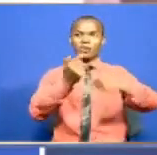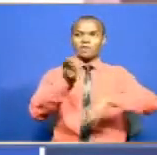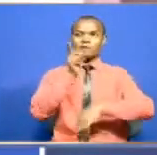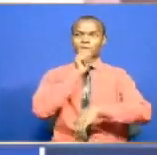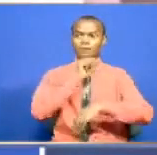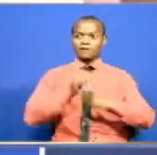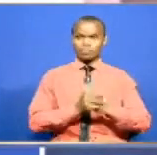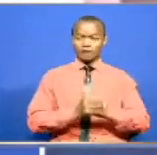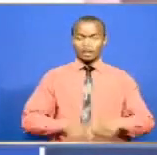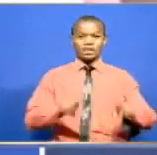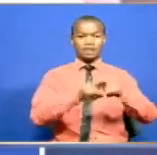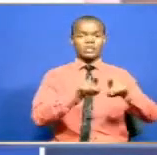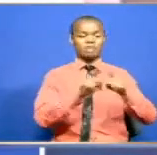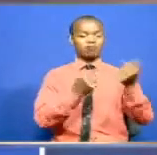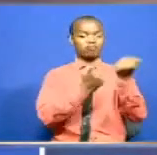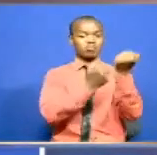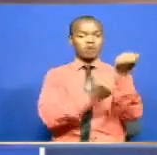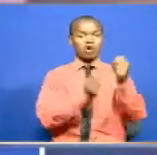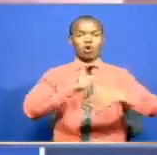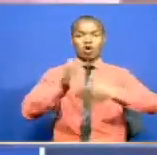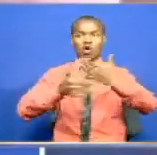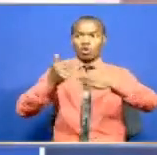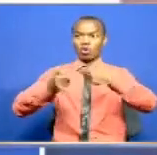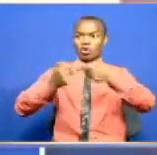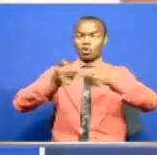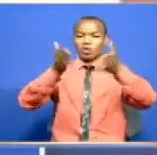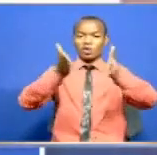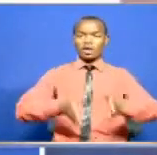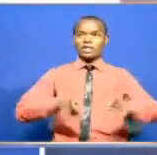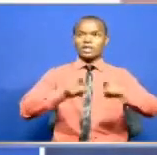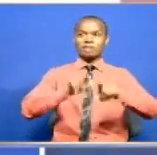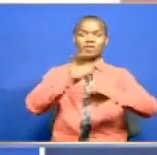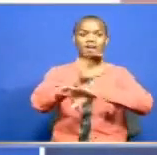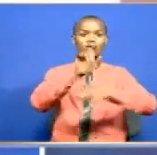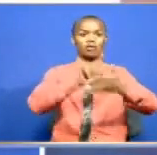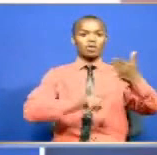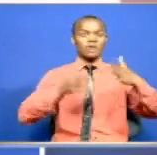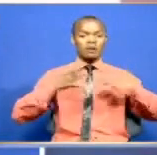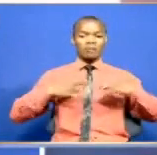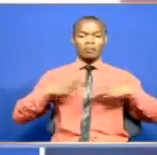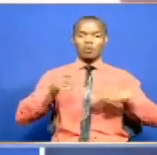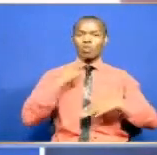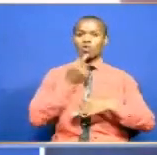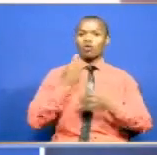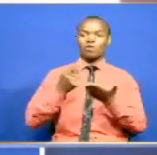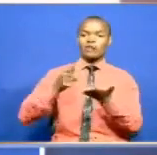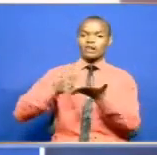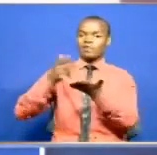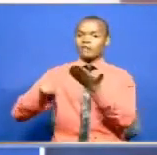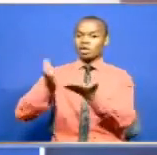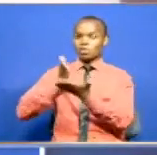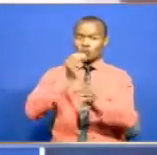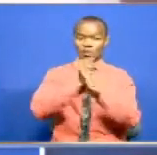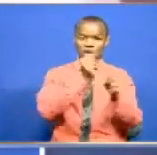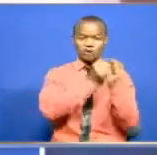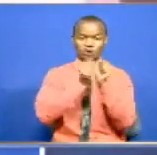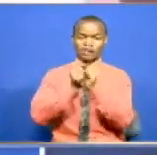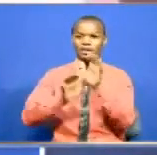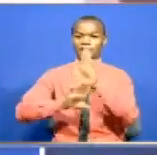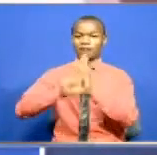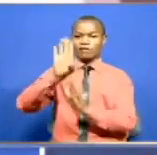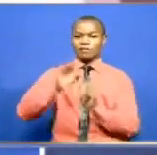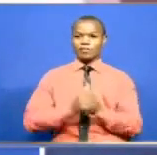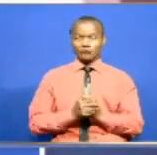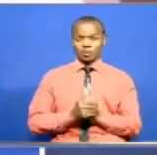pia amewapongeza washindi wengine wa chaguzi ndogo na kuwahimiza walioshindwa kushirikiana nao kwa ajili ya maendeleo. Ruto